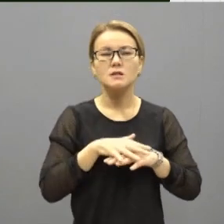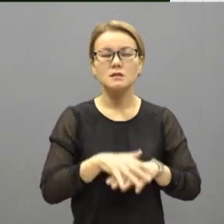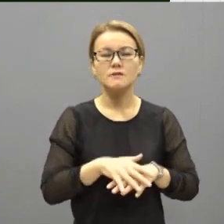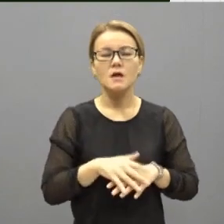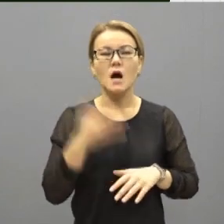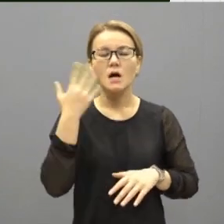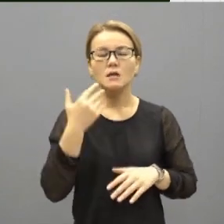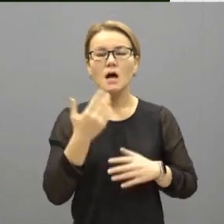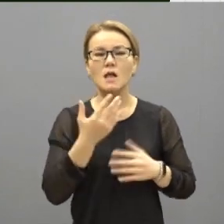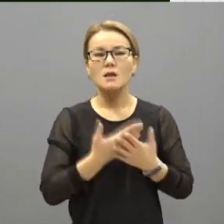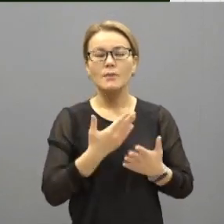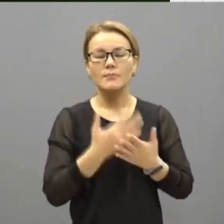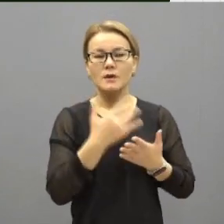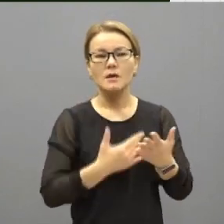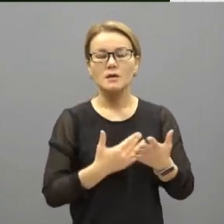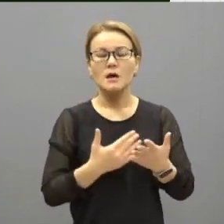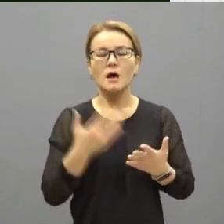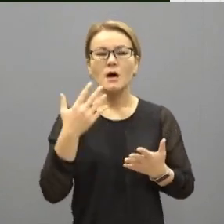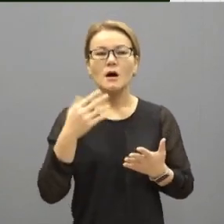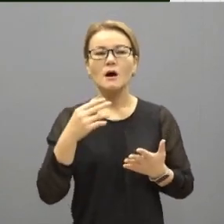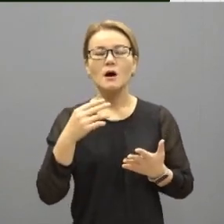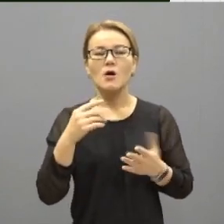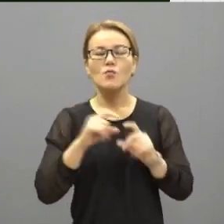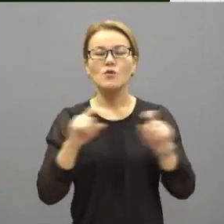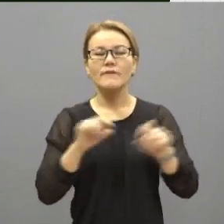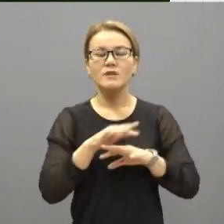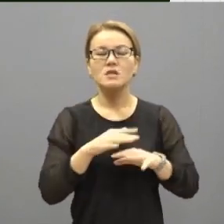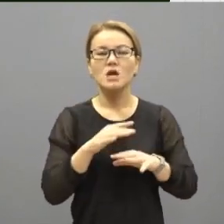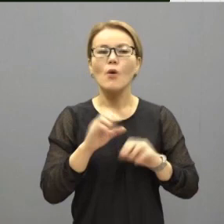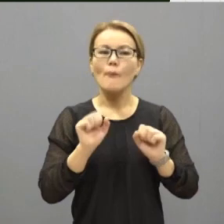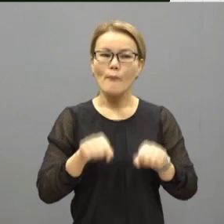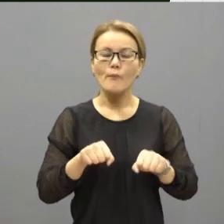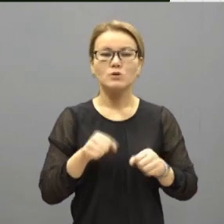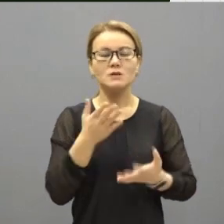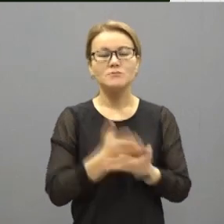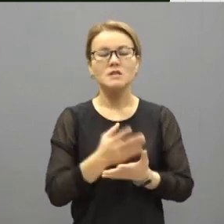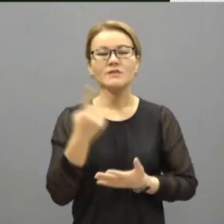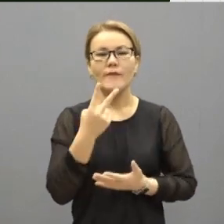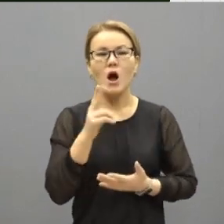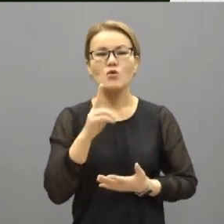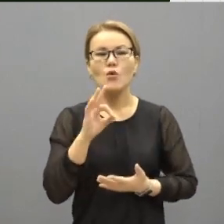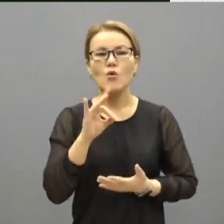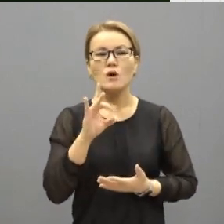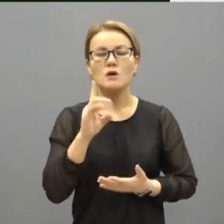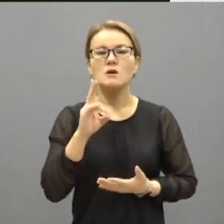данном примере, при каких значениях p уравнение будет иметь два корня. Если вы помните, то